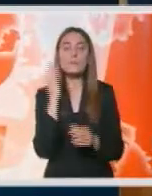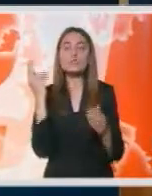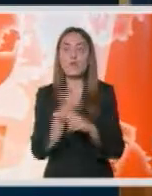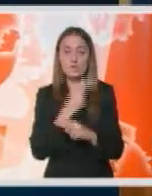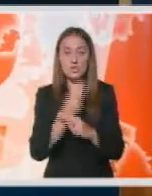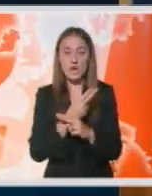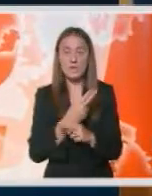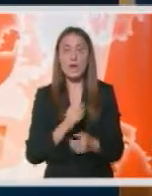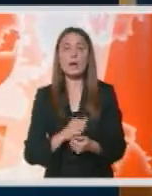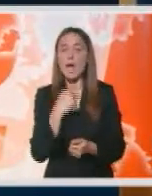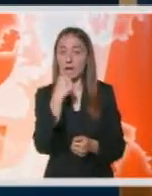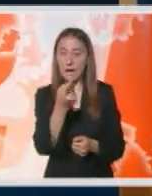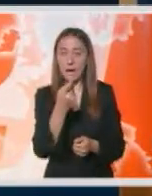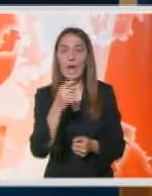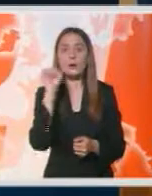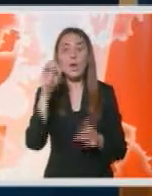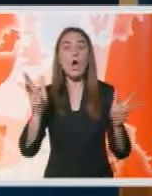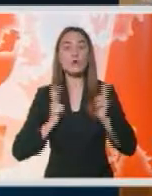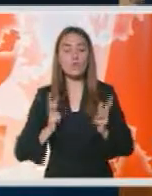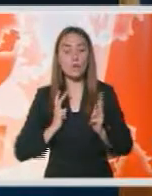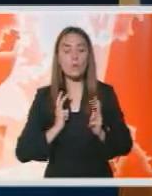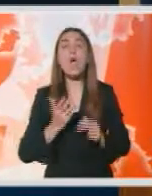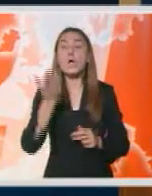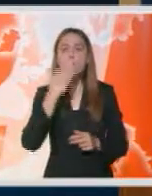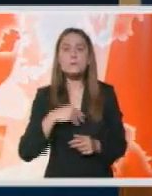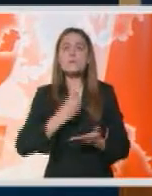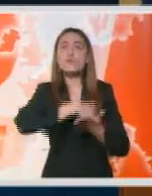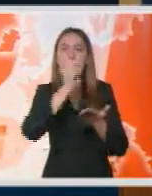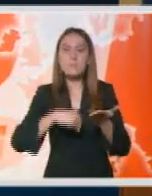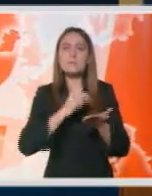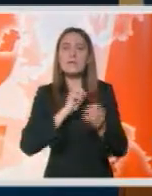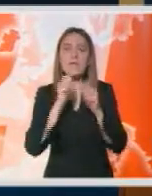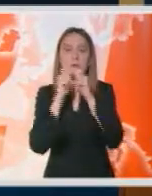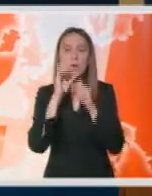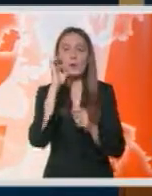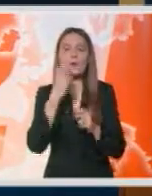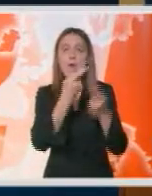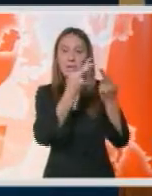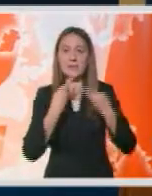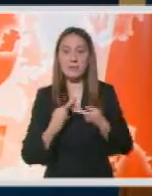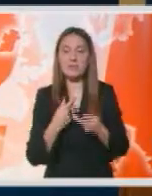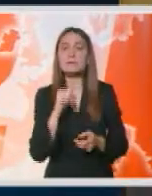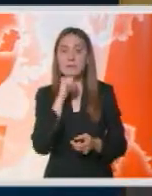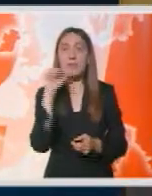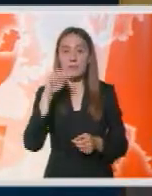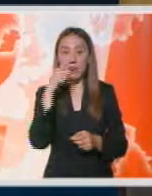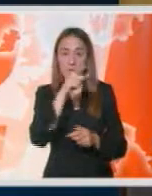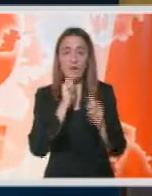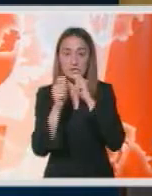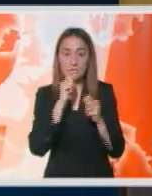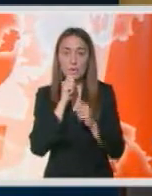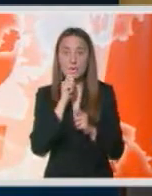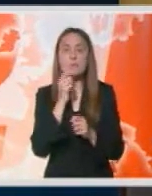Američkih Država Mary Warlick je rekla da očekuje uspešno potpisivanje sporazuma o ekstradiciji i da je taj